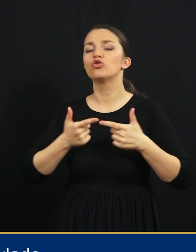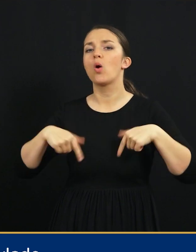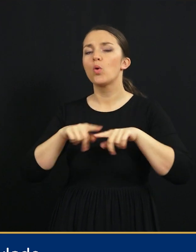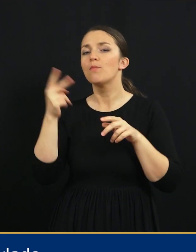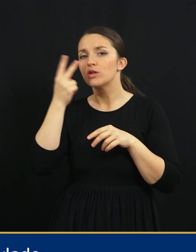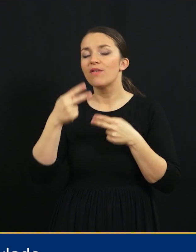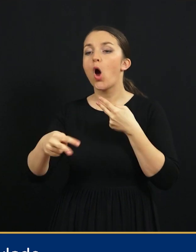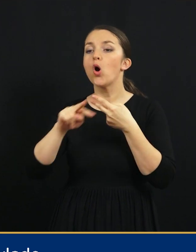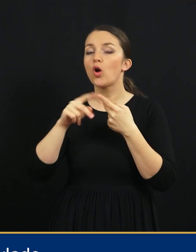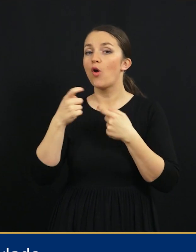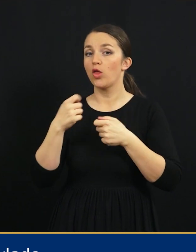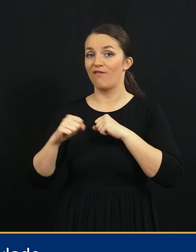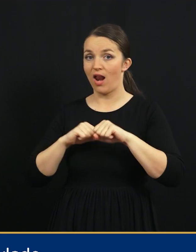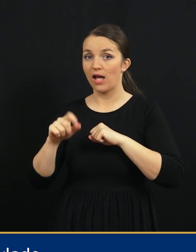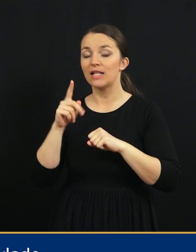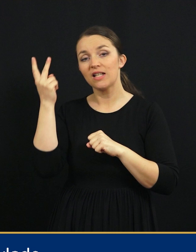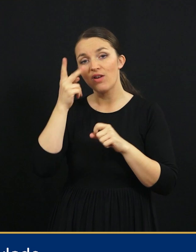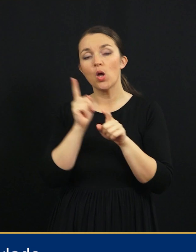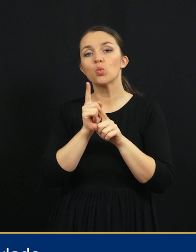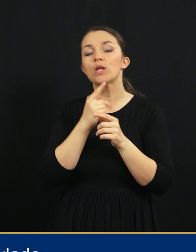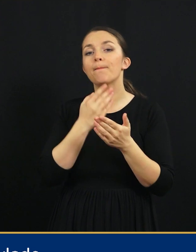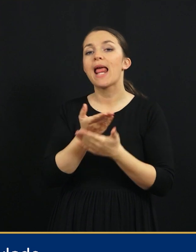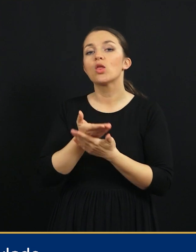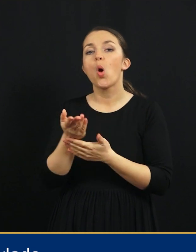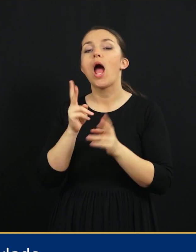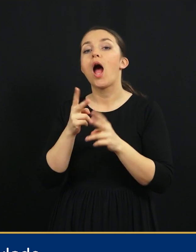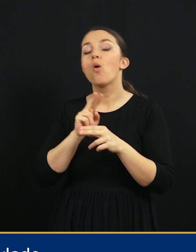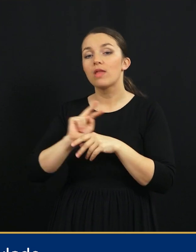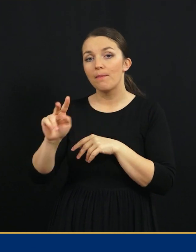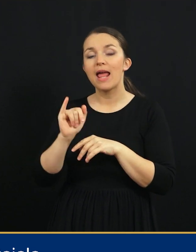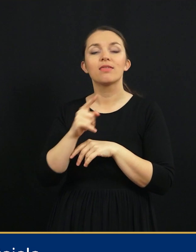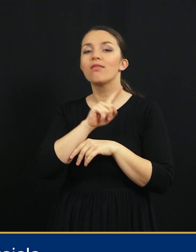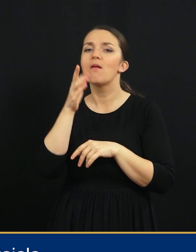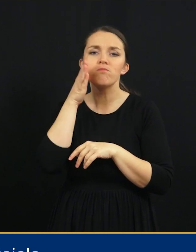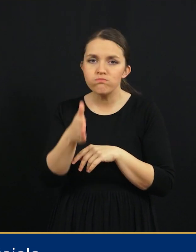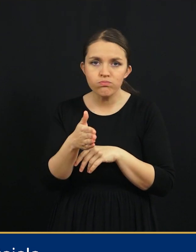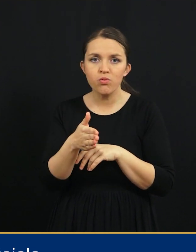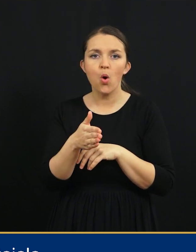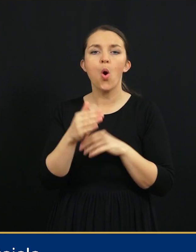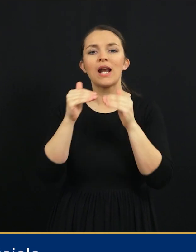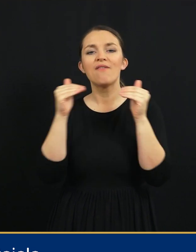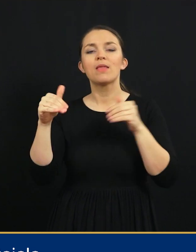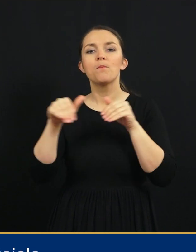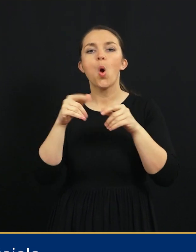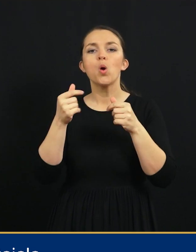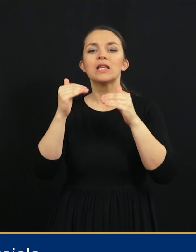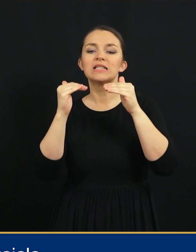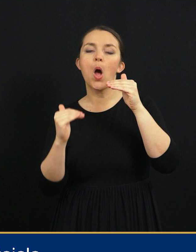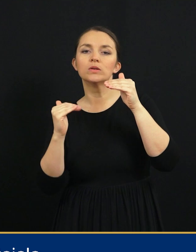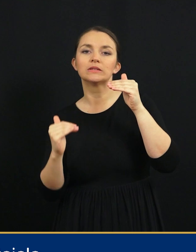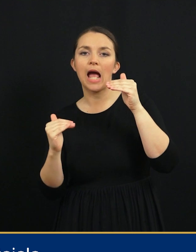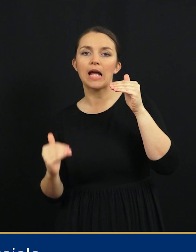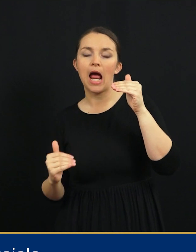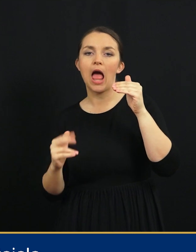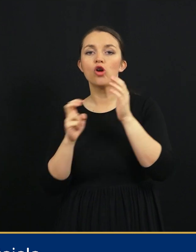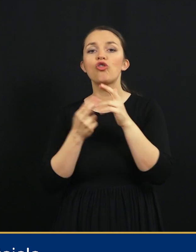pričakujemo seveda odgovor vlade in seveda tudi predloge, kako naprej, da ne bo raven pokojnin zaostajala še